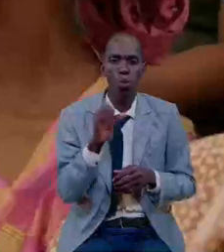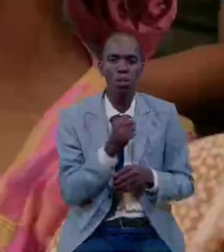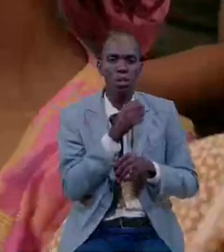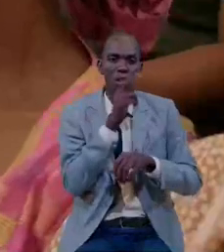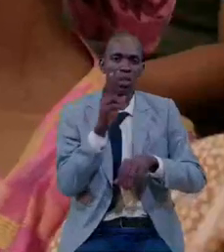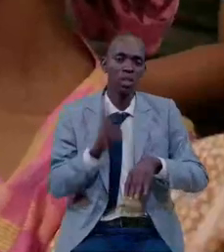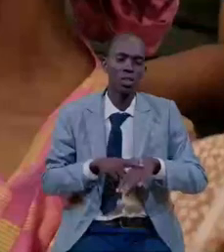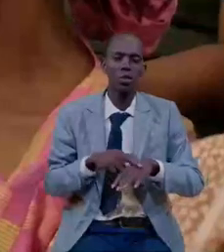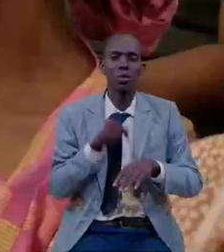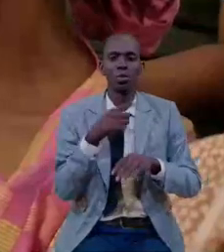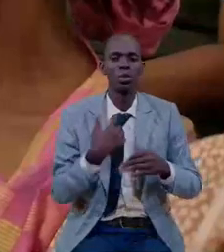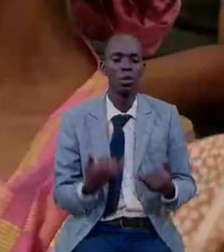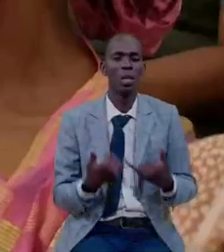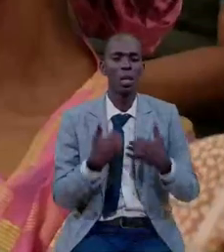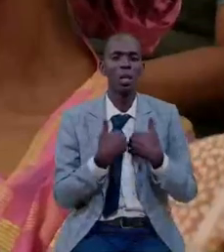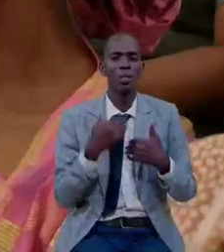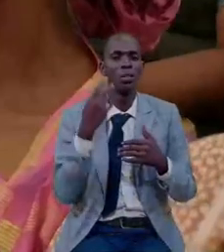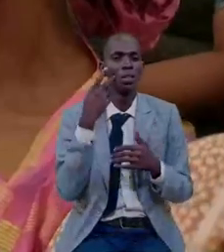portent. Alors voilà